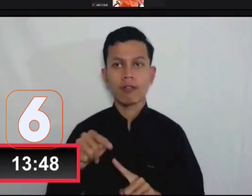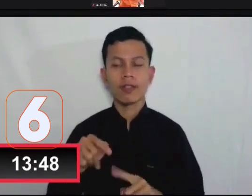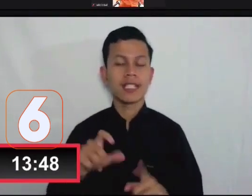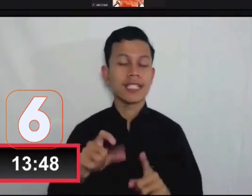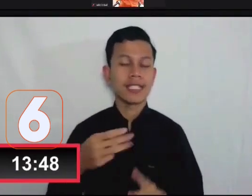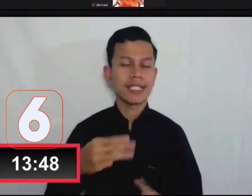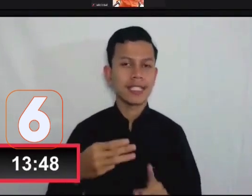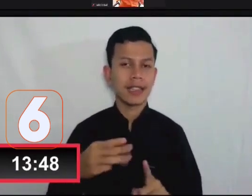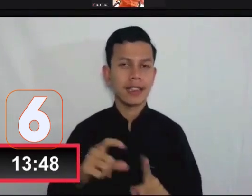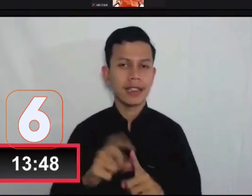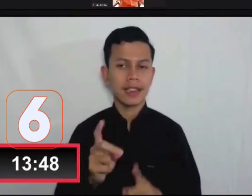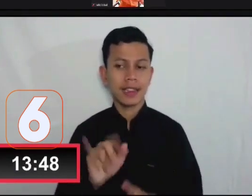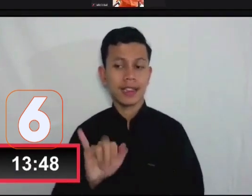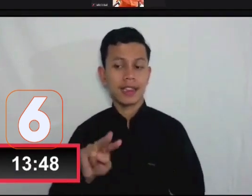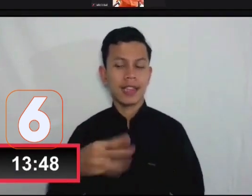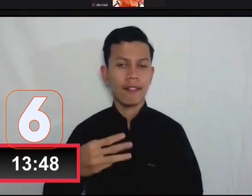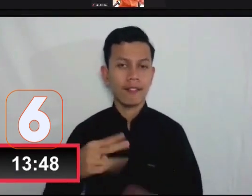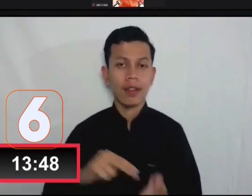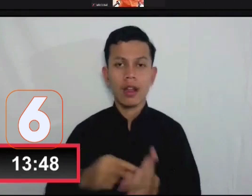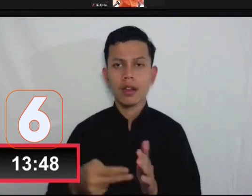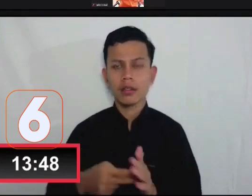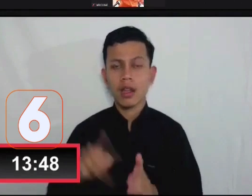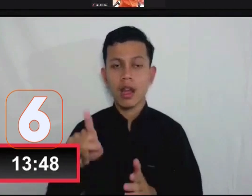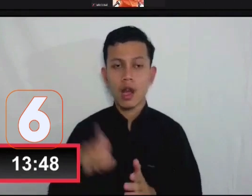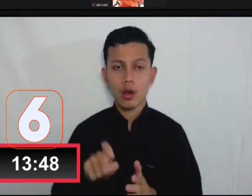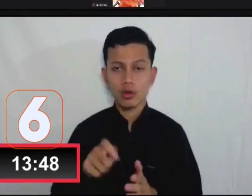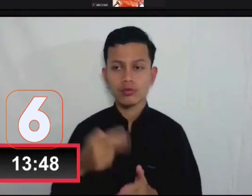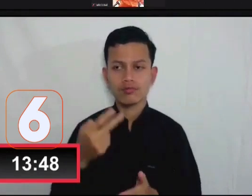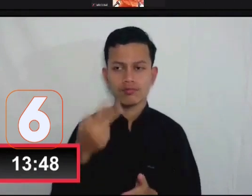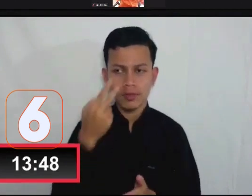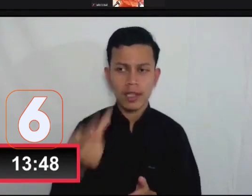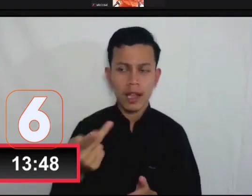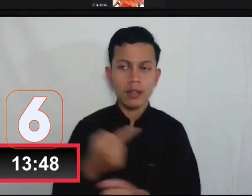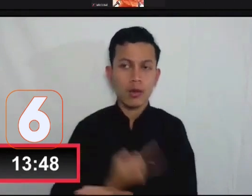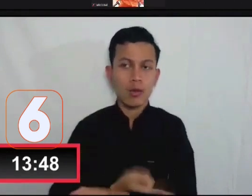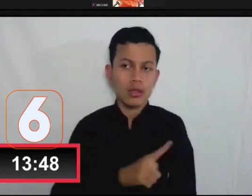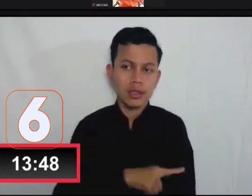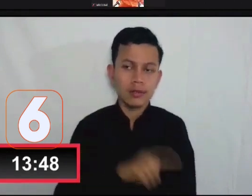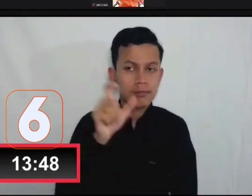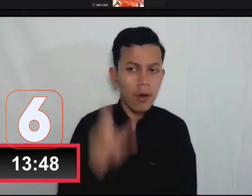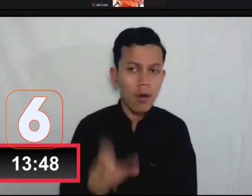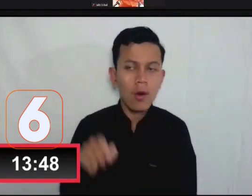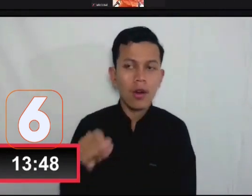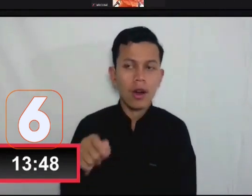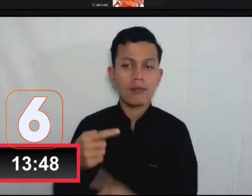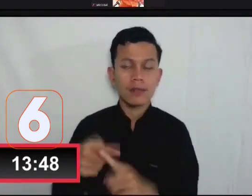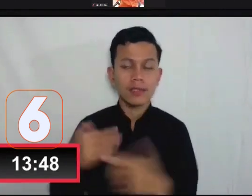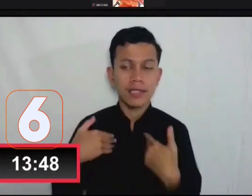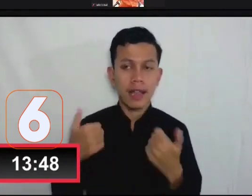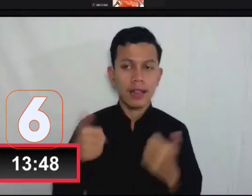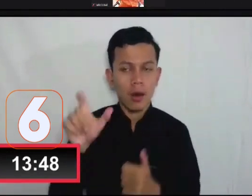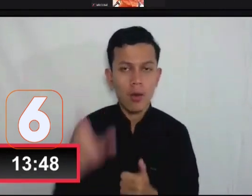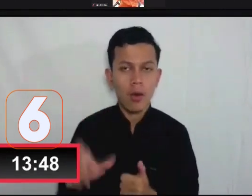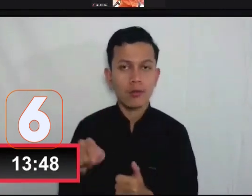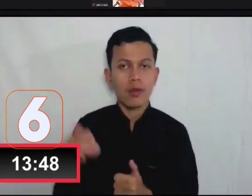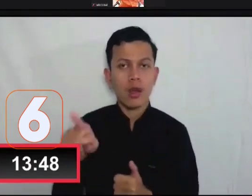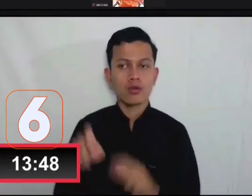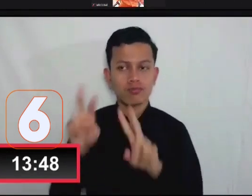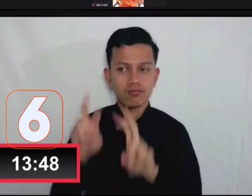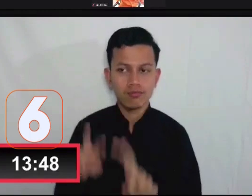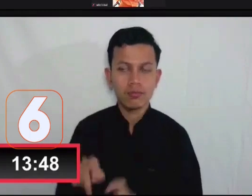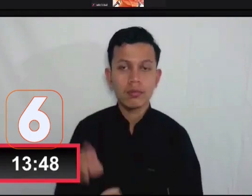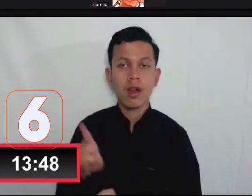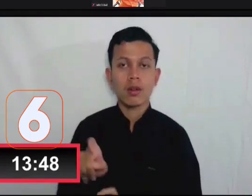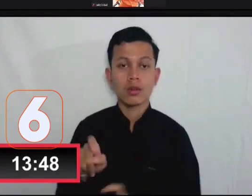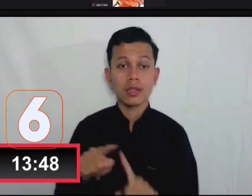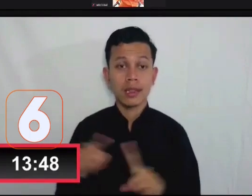tetap harus menjamin tingkat validitas kompetensi atau keterampilan dan kesehatan pengemudi Namun demikian khusus bagi